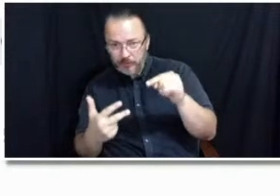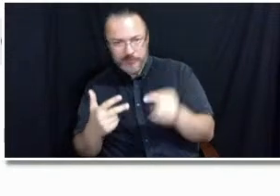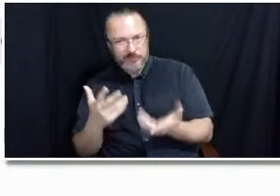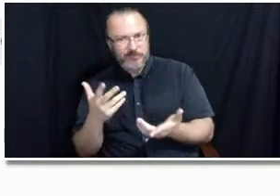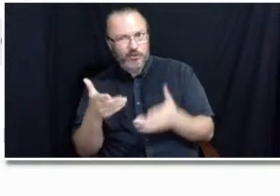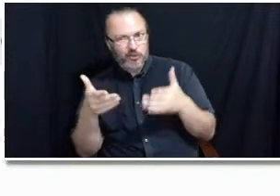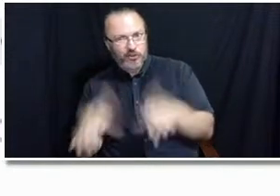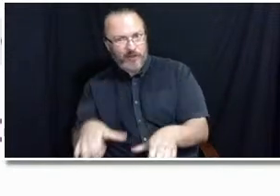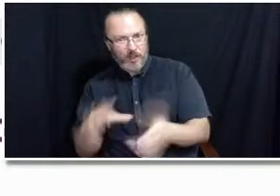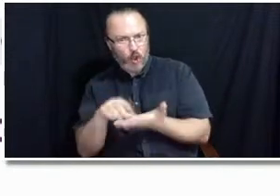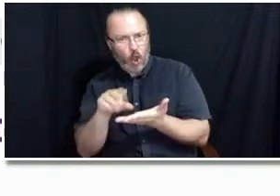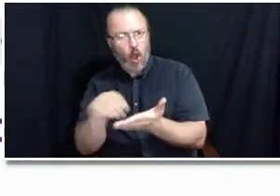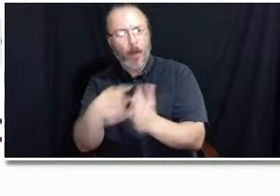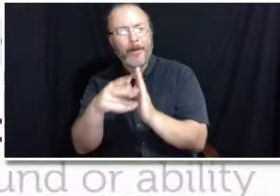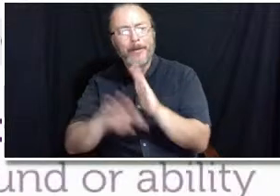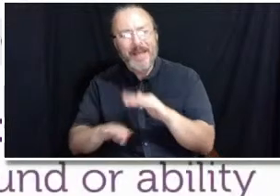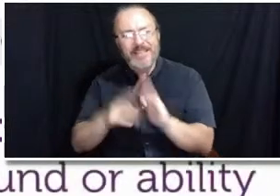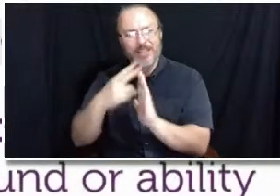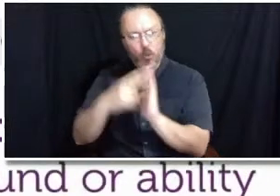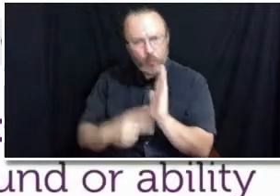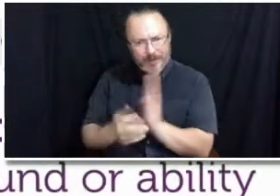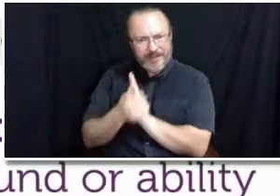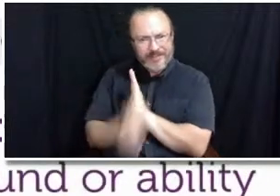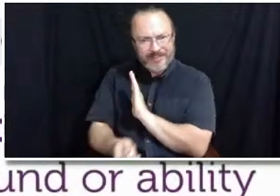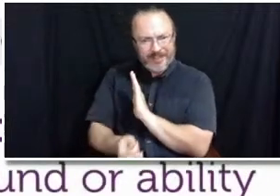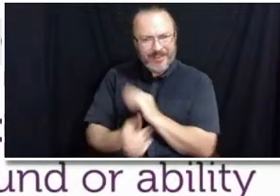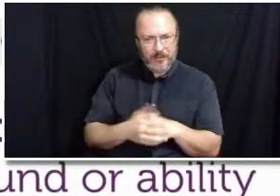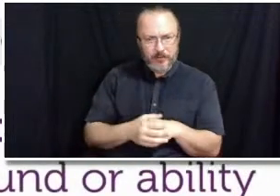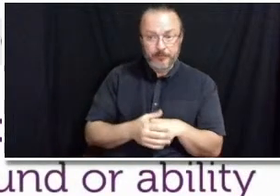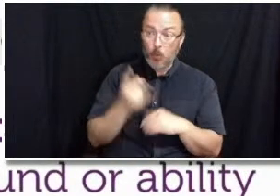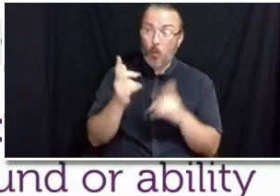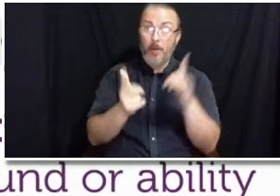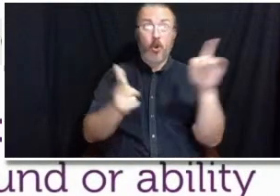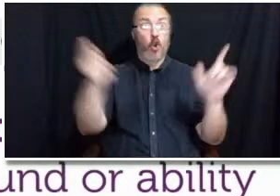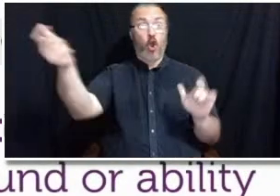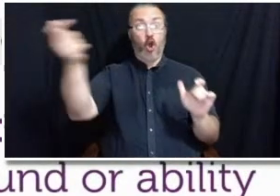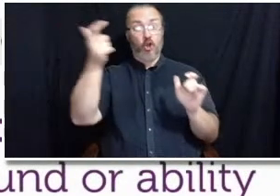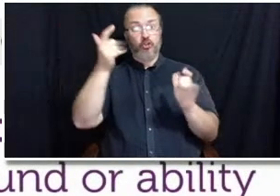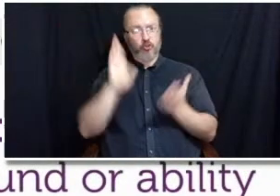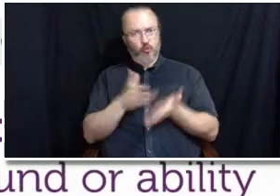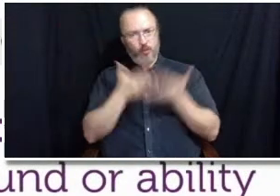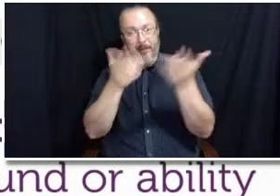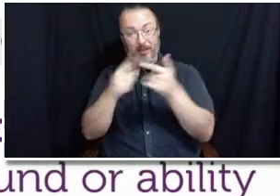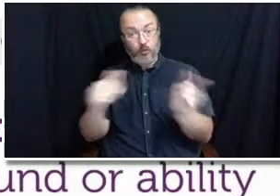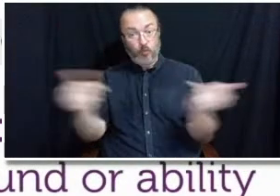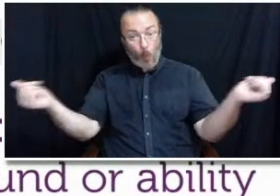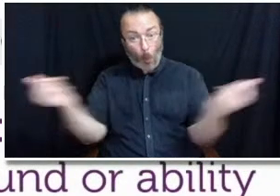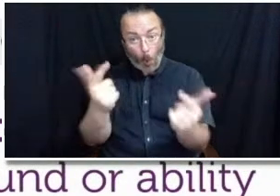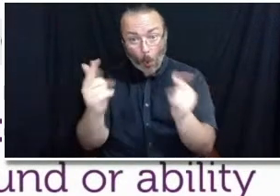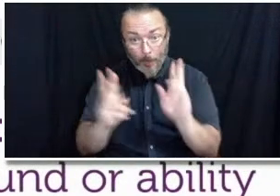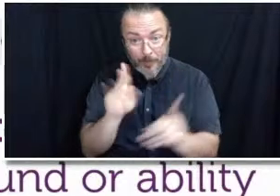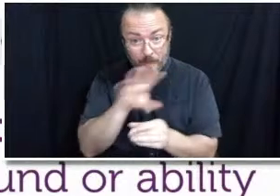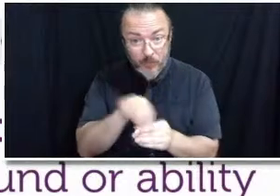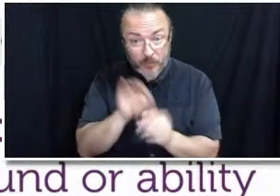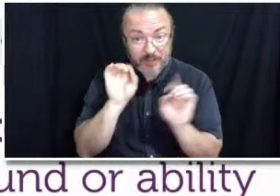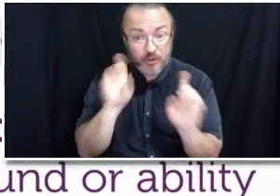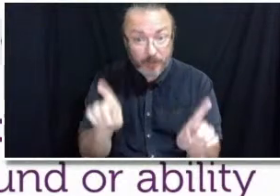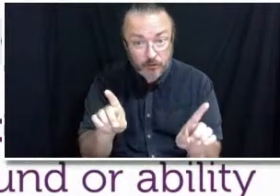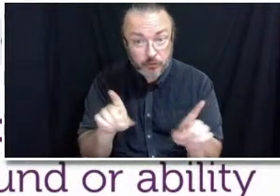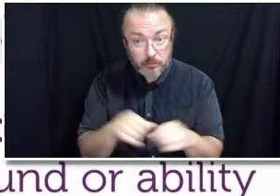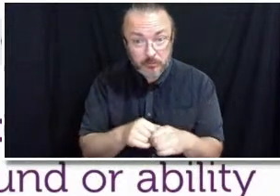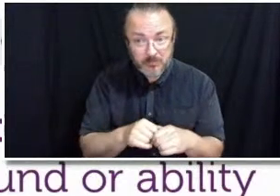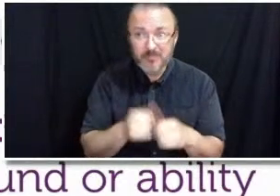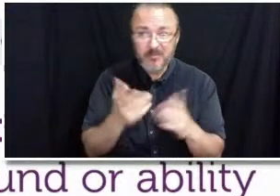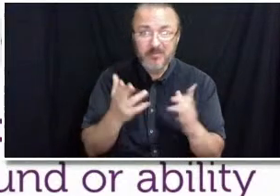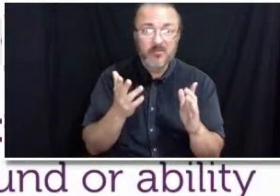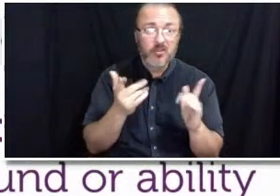base. Il y a une recommandation fondamentale essentielle pour tous ceux qui participent à l'éducation, avec un